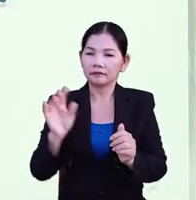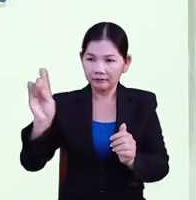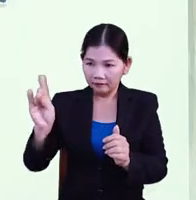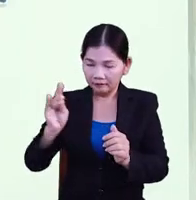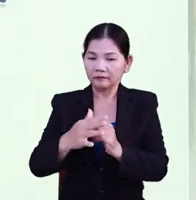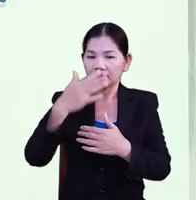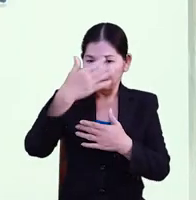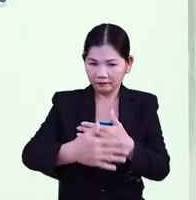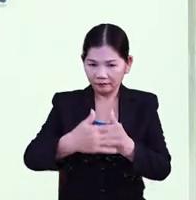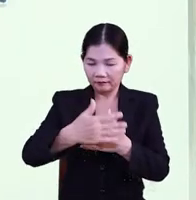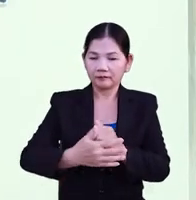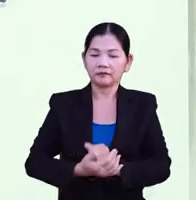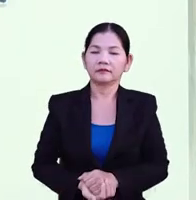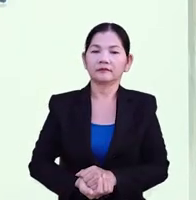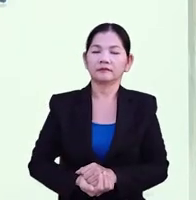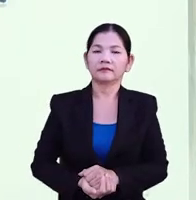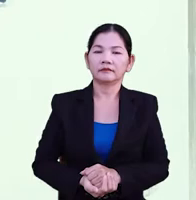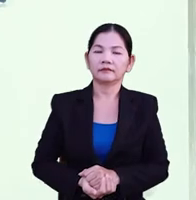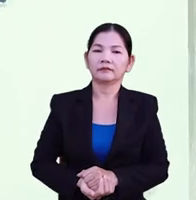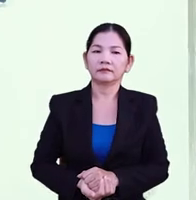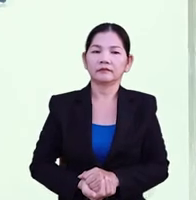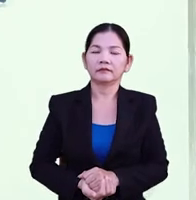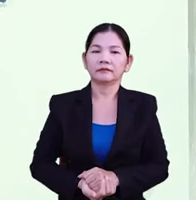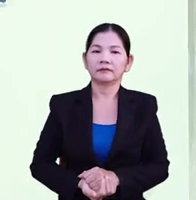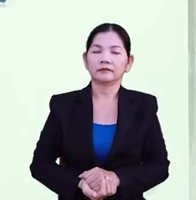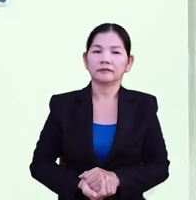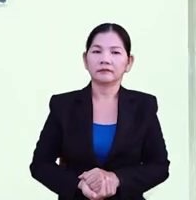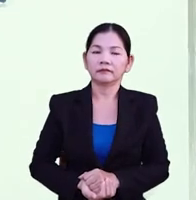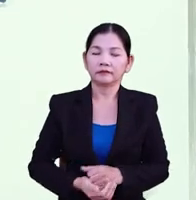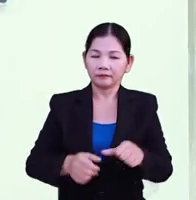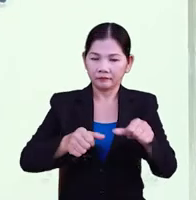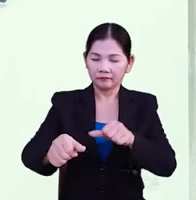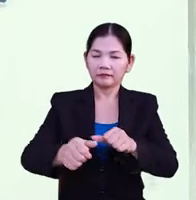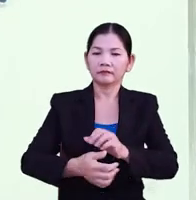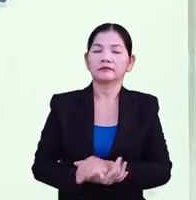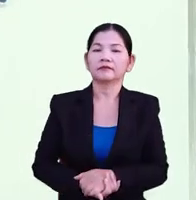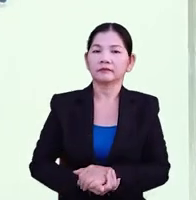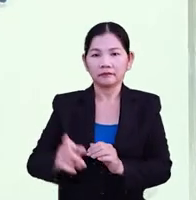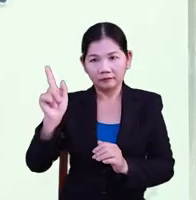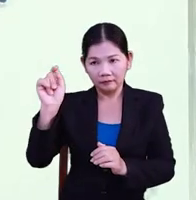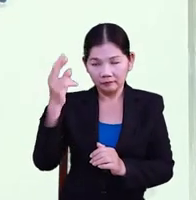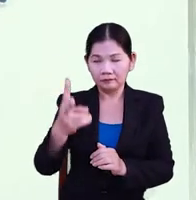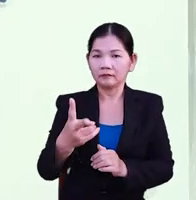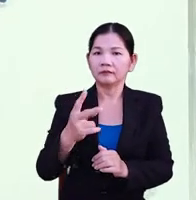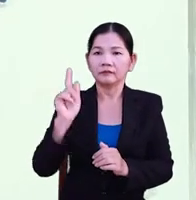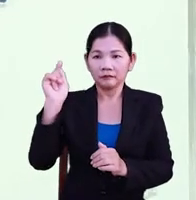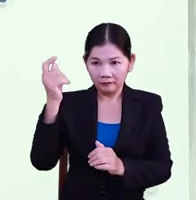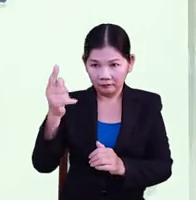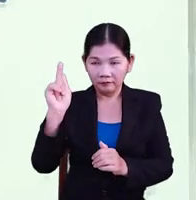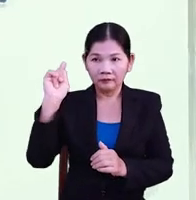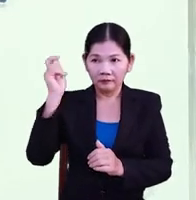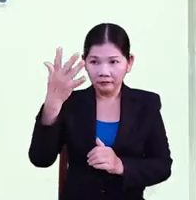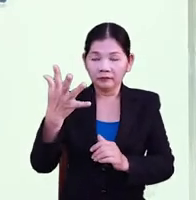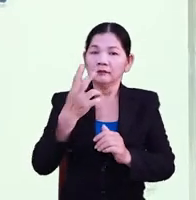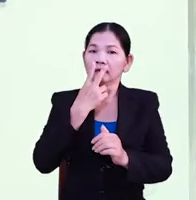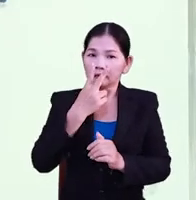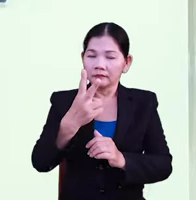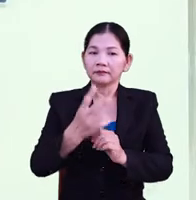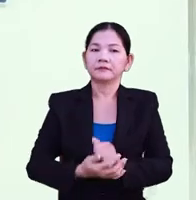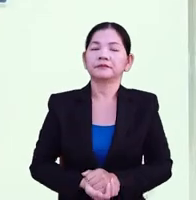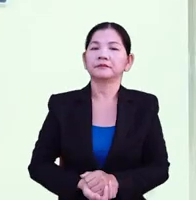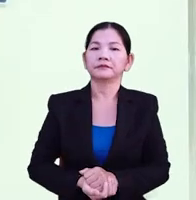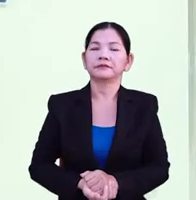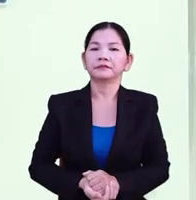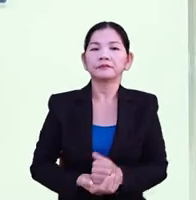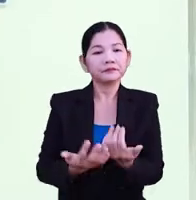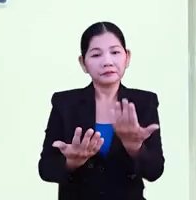ได้ในขังมกนอกนะจ้าต่อบรรทัดเตอร์รูปเพียบมวยเตี้ยจ้าจังก็เมื่อรูปเพียบในเมื่อยังไม่